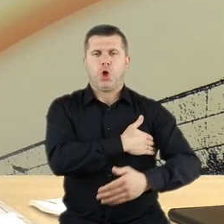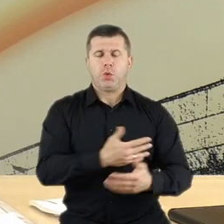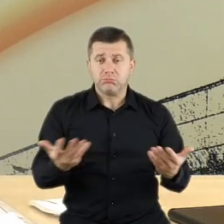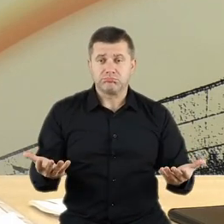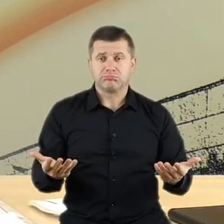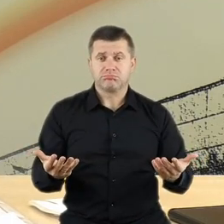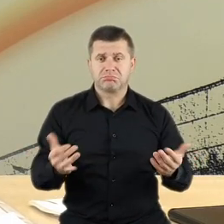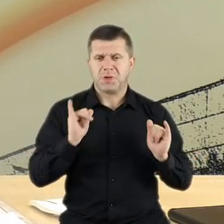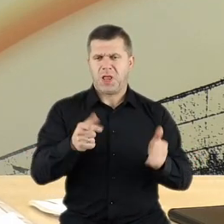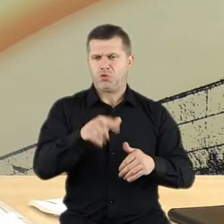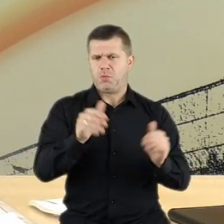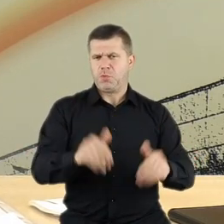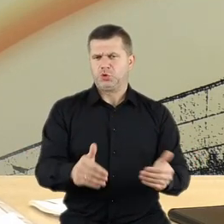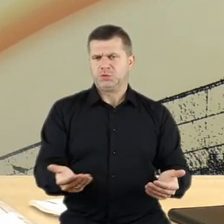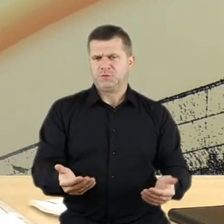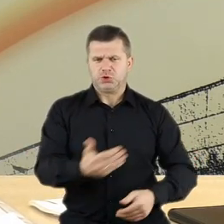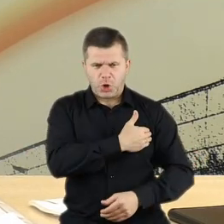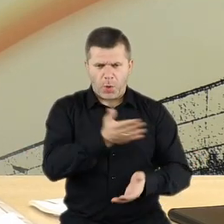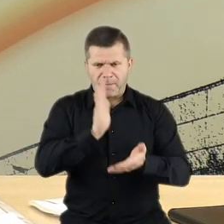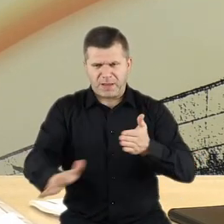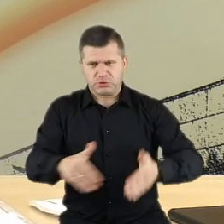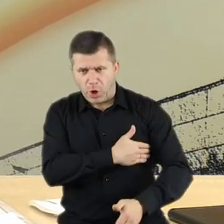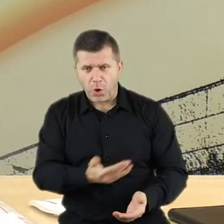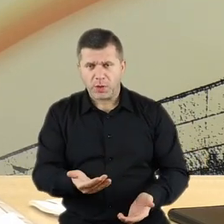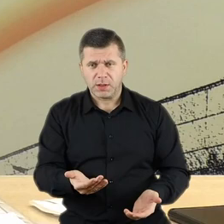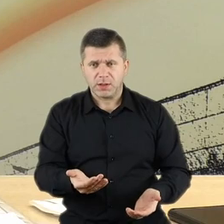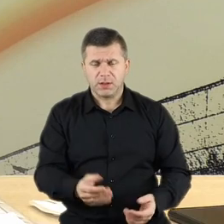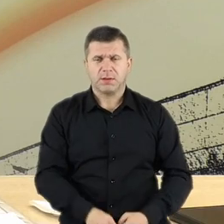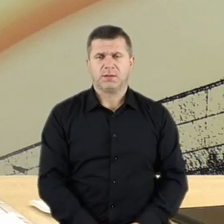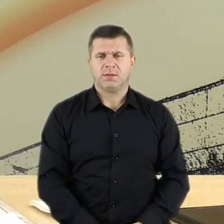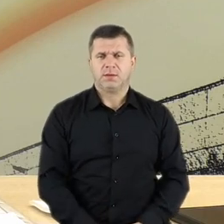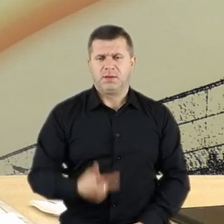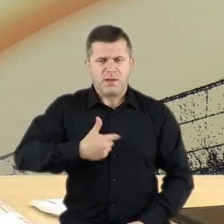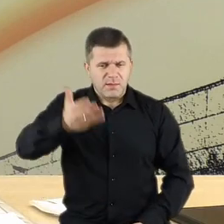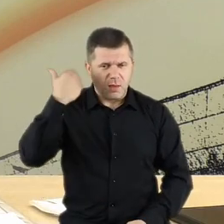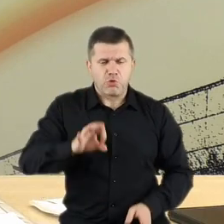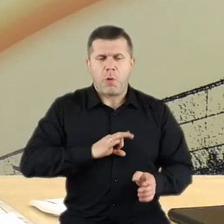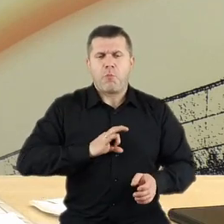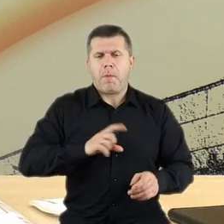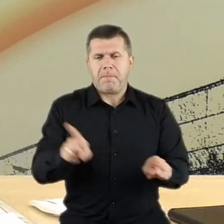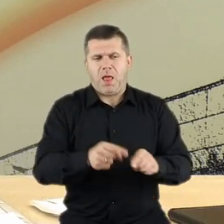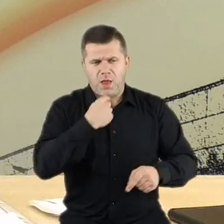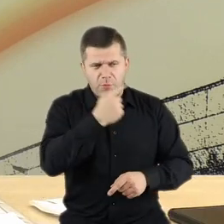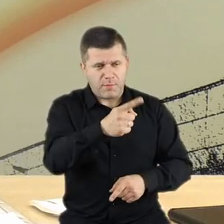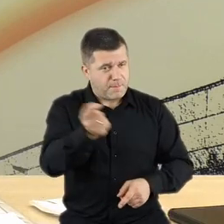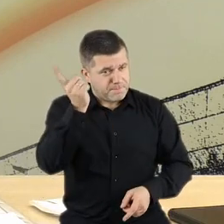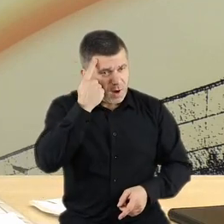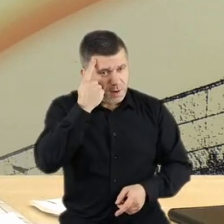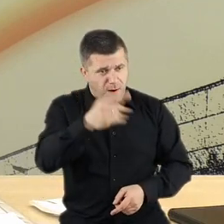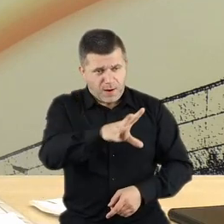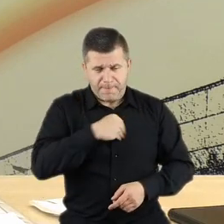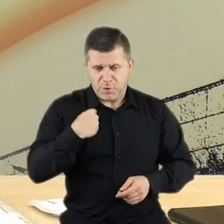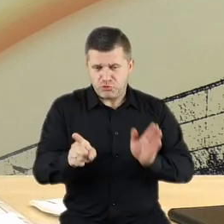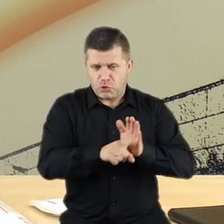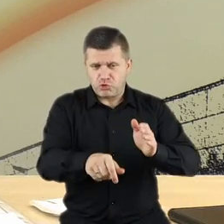widzicie jak to może być szkoła bez szkoły Chociaż ja kiedyś do brata mojego mówię że ja mówię Pamiętasz żebyśmy chodzić do szkoły a on